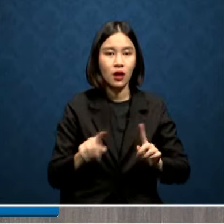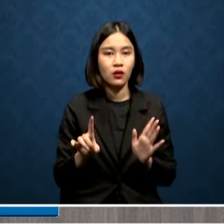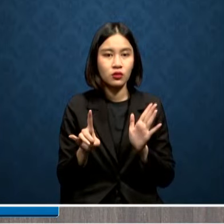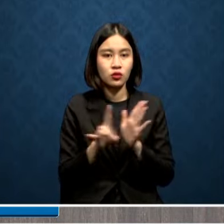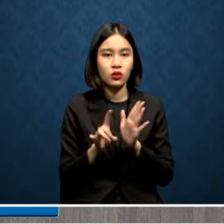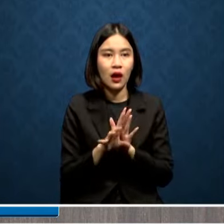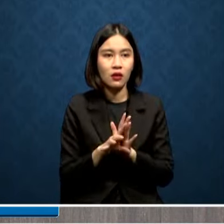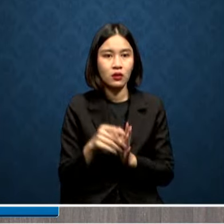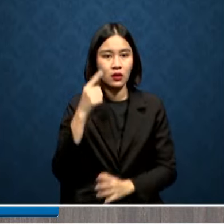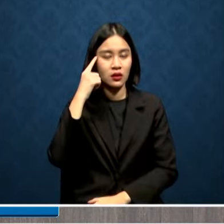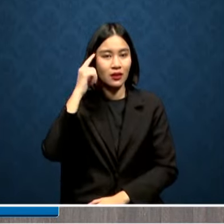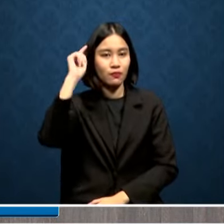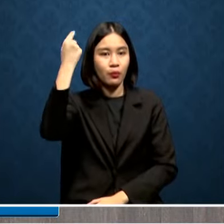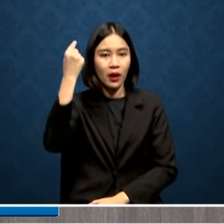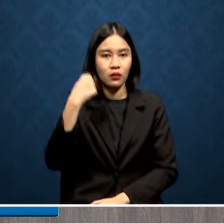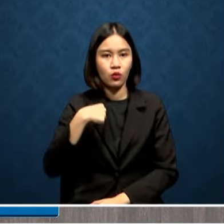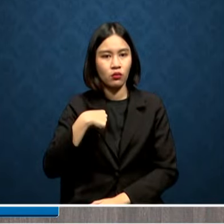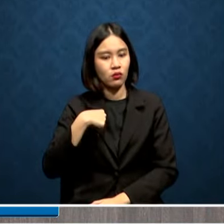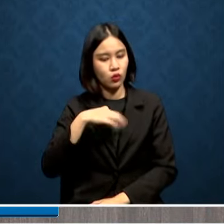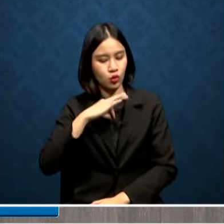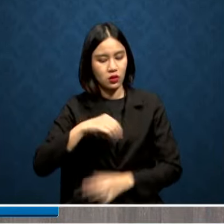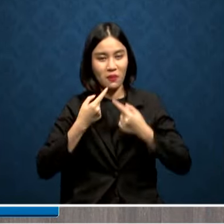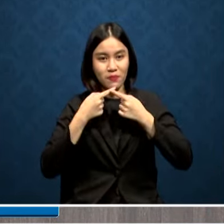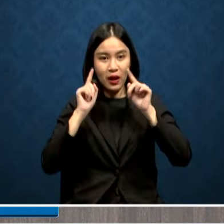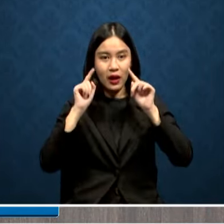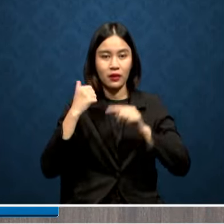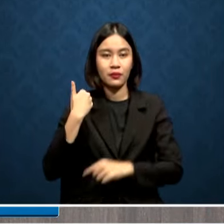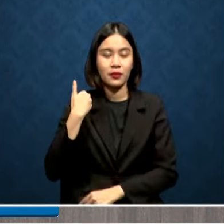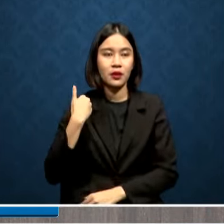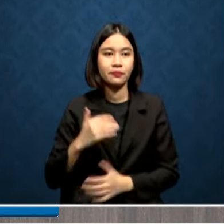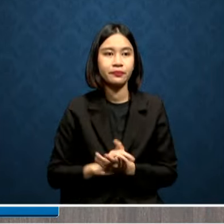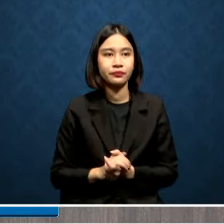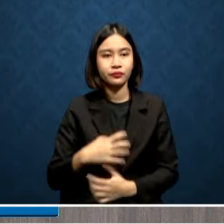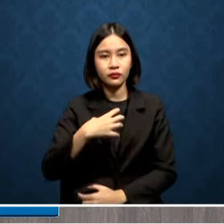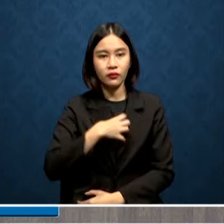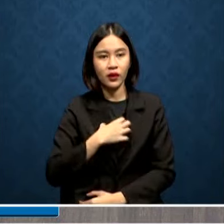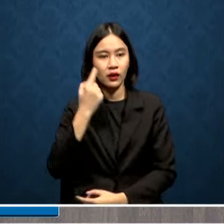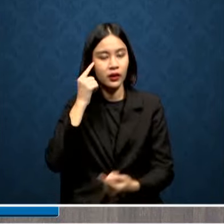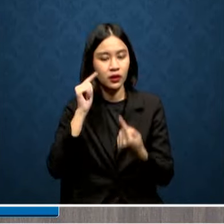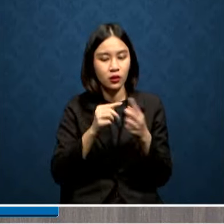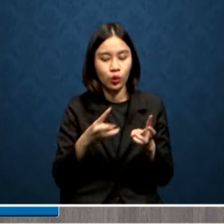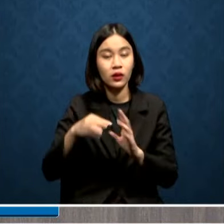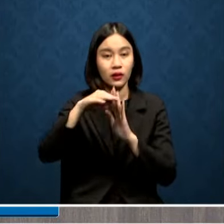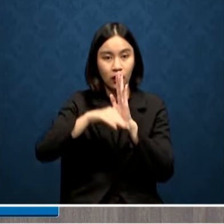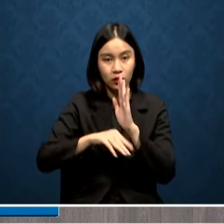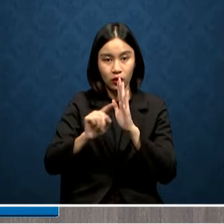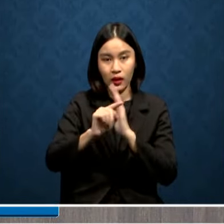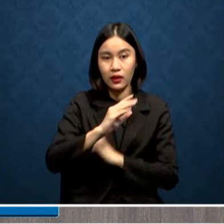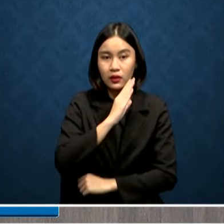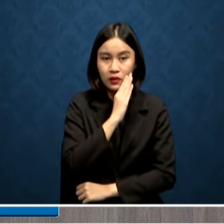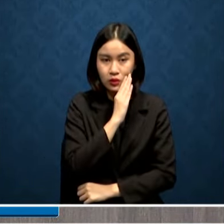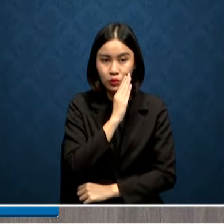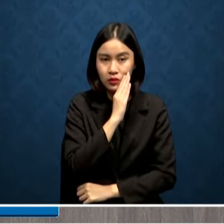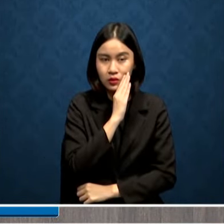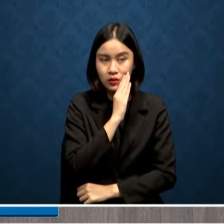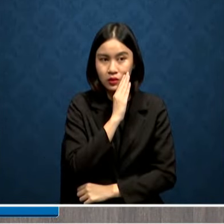เรากลับหลังหันอันนี้ผมเองค่อนข้างประหลาดใจผมอยากให้เราคิดถึงหลักการว่าถ้าเรา